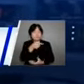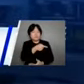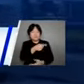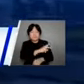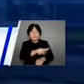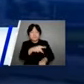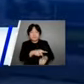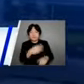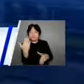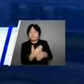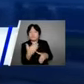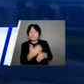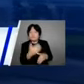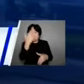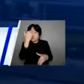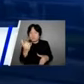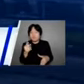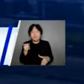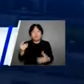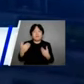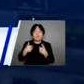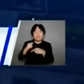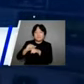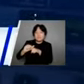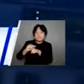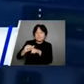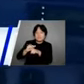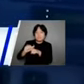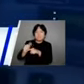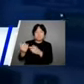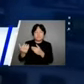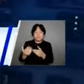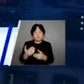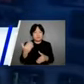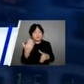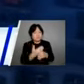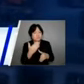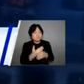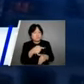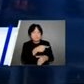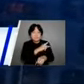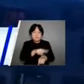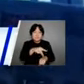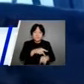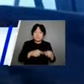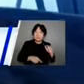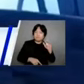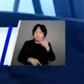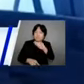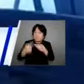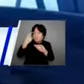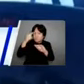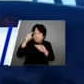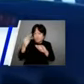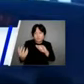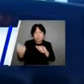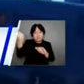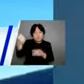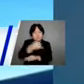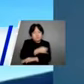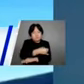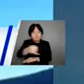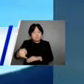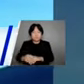exercise activities ang panghihimasok umano ng eroplano natin sa airspace ng Panatag Shoal. Ilang beses umanong nagbabala ang China sa